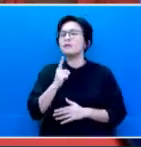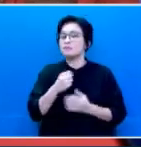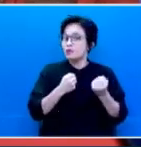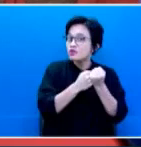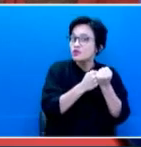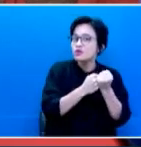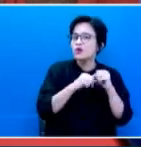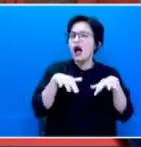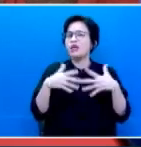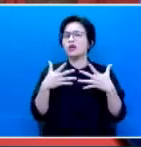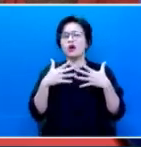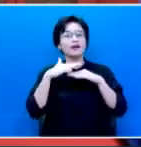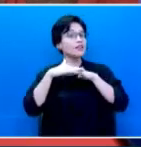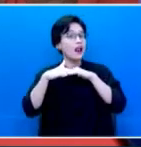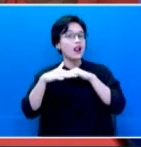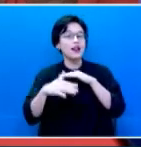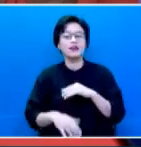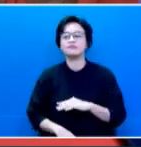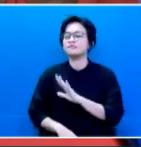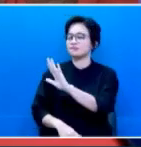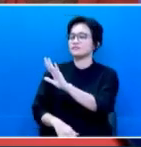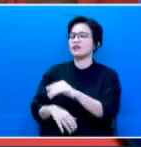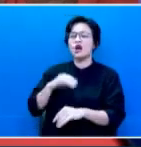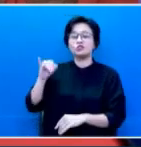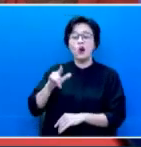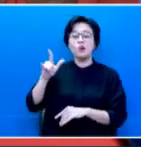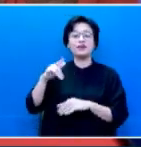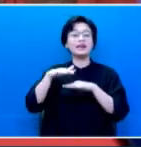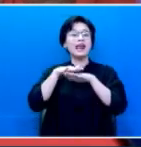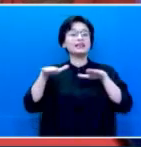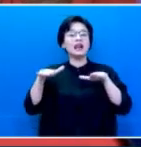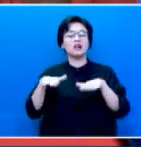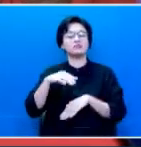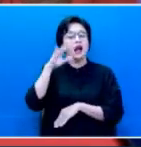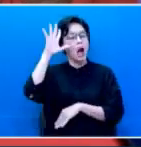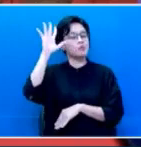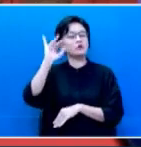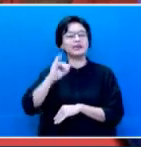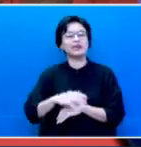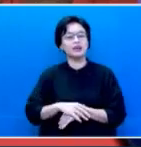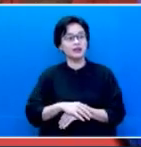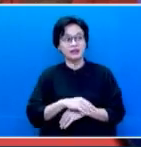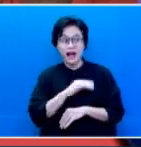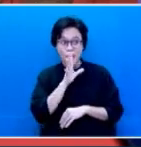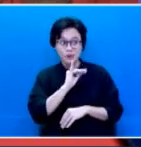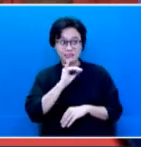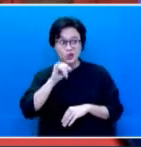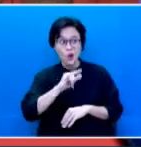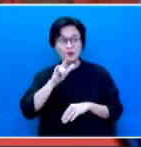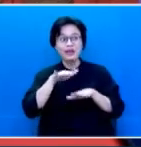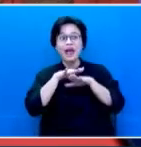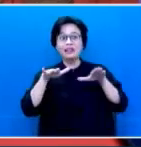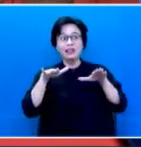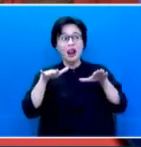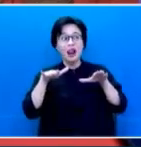enggak mungkin Mbak itu tidak masuk akal kalau kita sebut Jokowi Netral sekarang kan tidak masuk akal Kalau menyebut Jokowi netral lah Iya